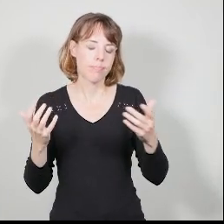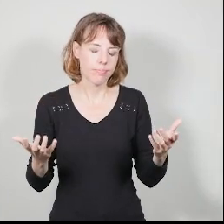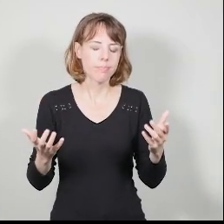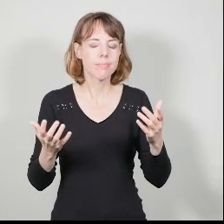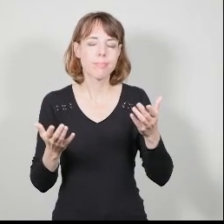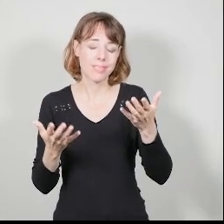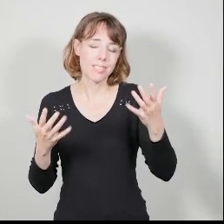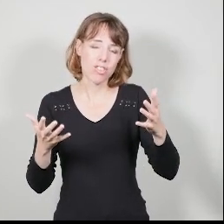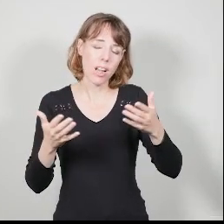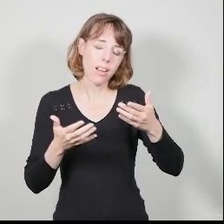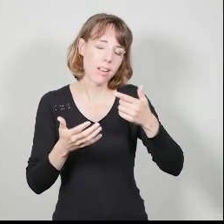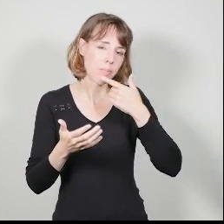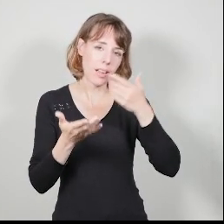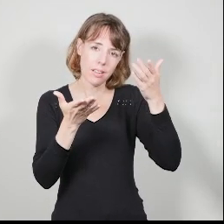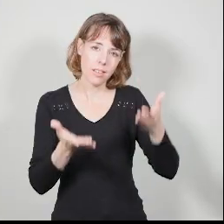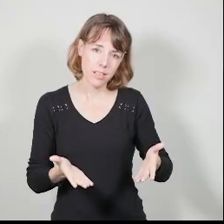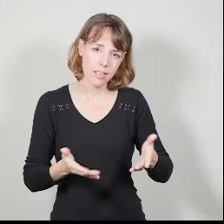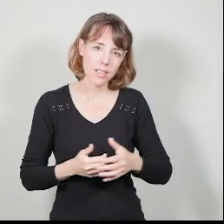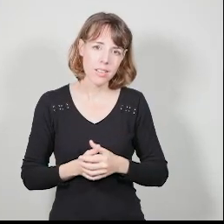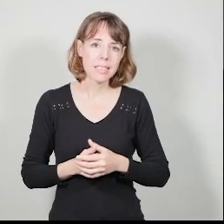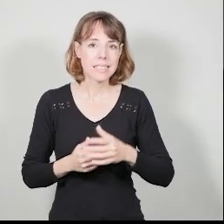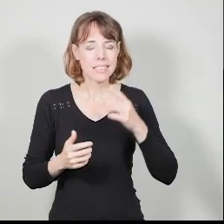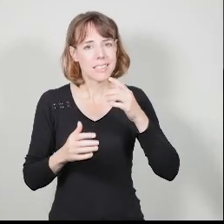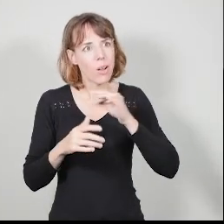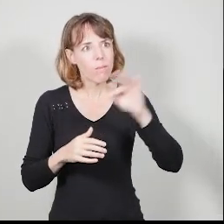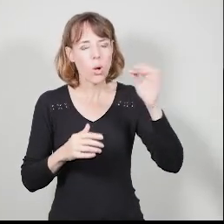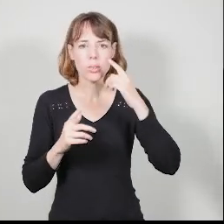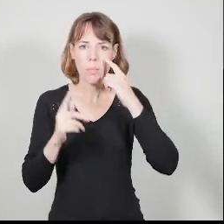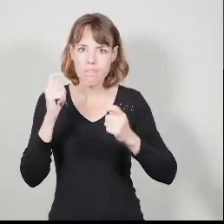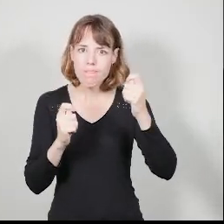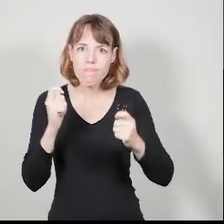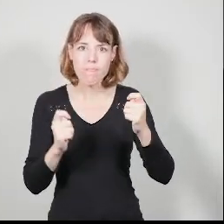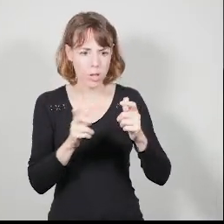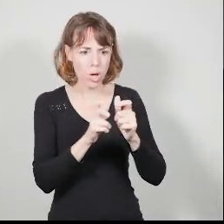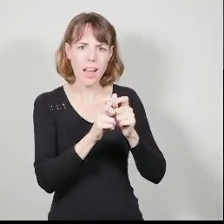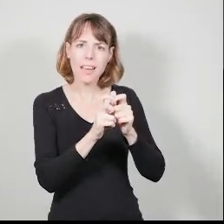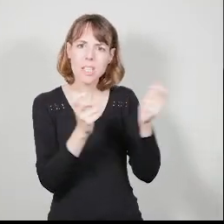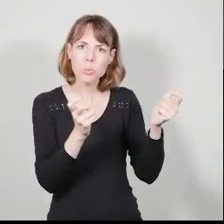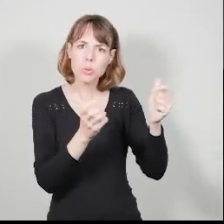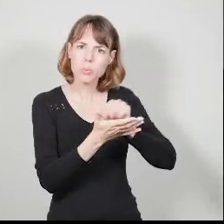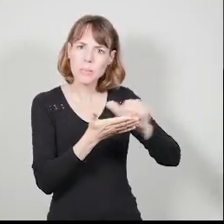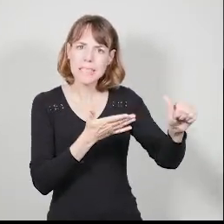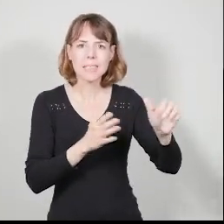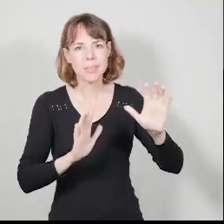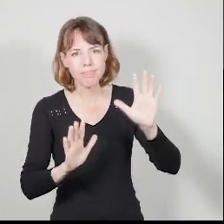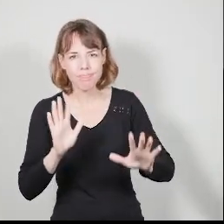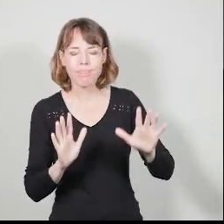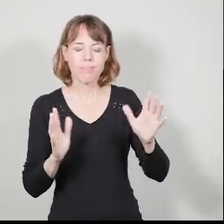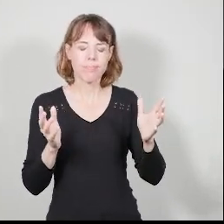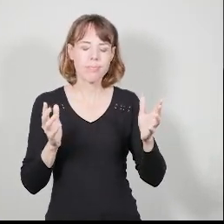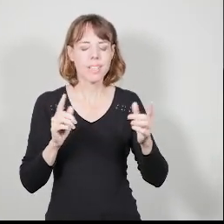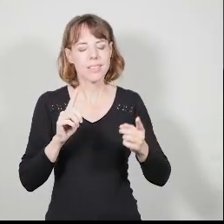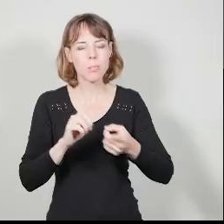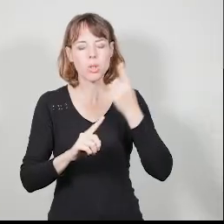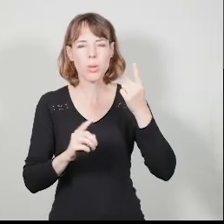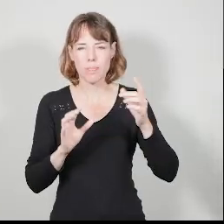être un peu... on s'en méfie en France, il est un peu galvaudé, et en même temps, je pense important d'y revenir, parce que finalement,